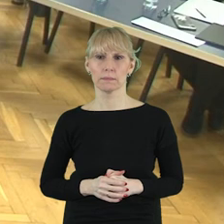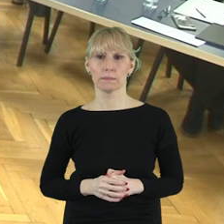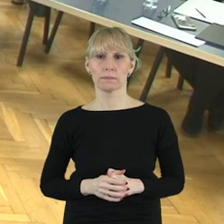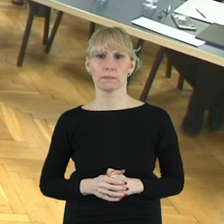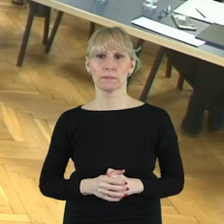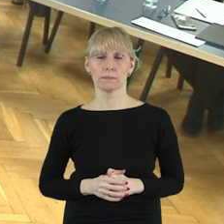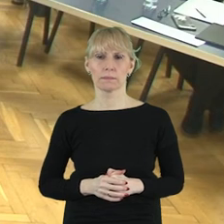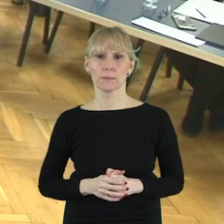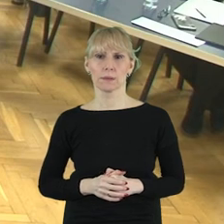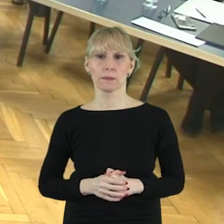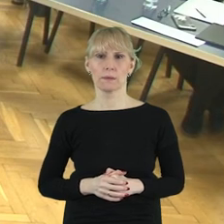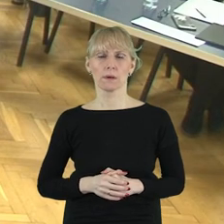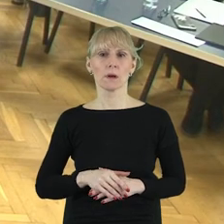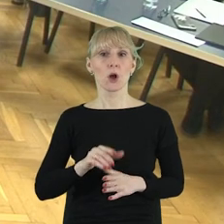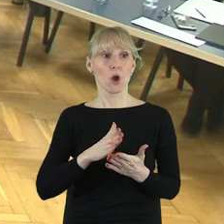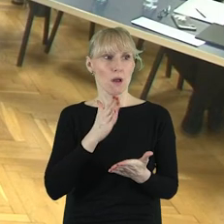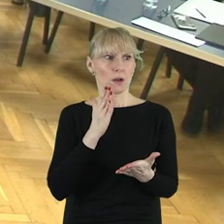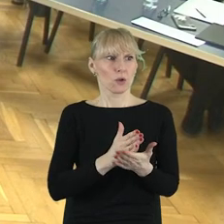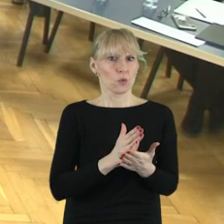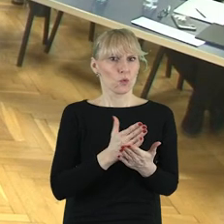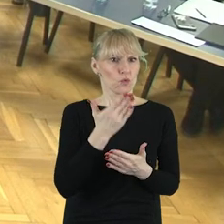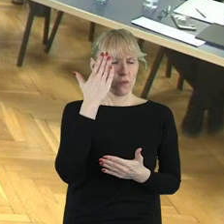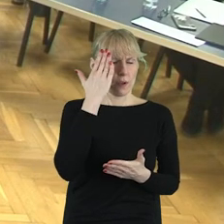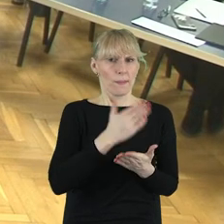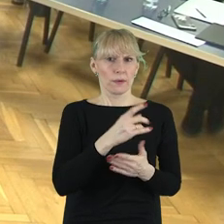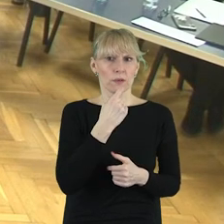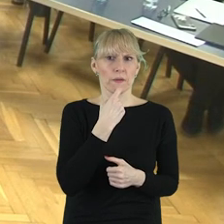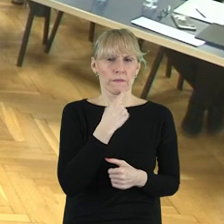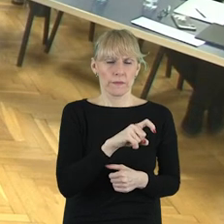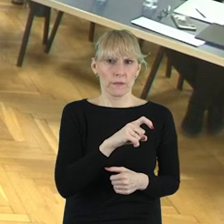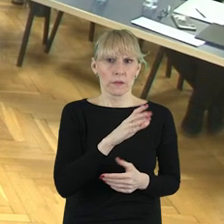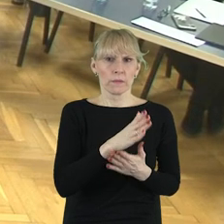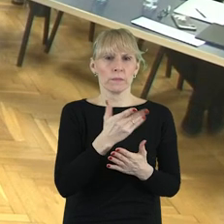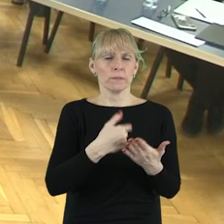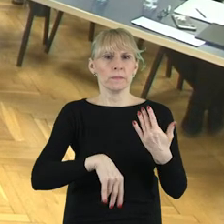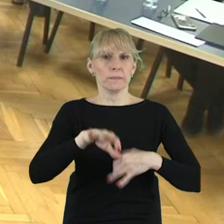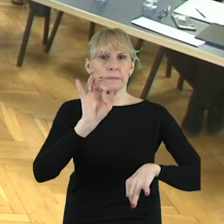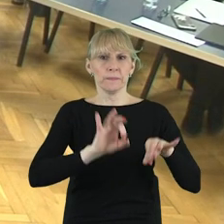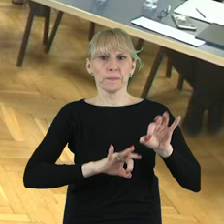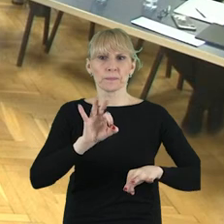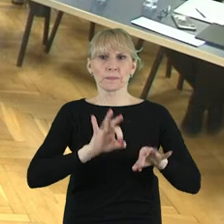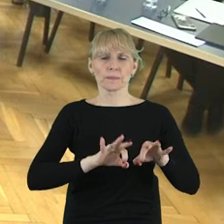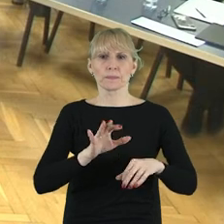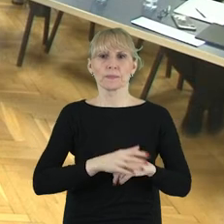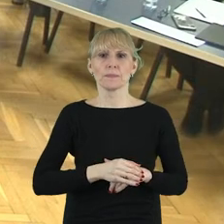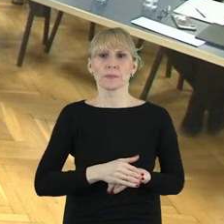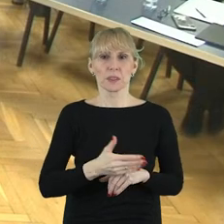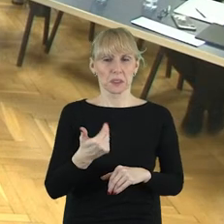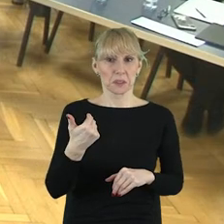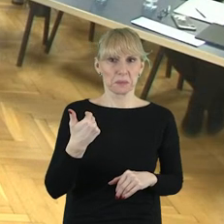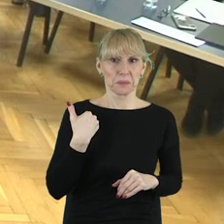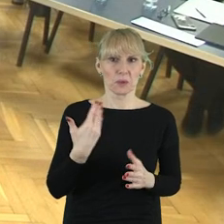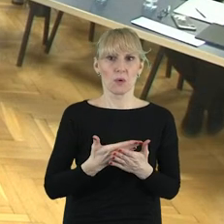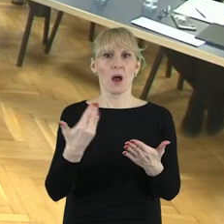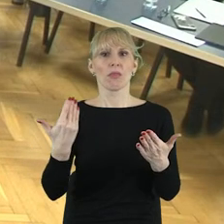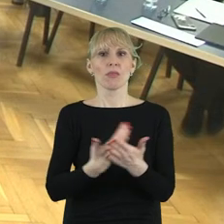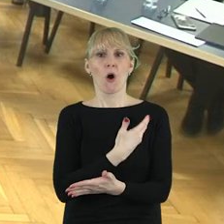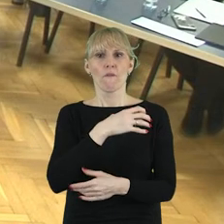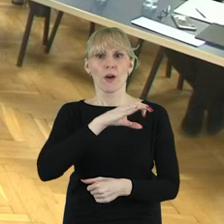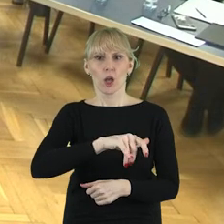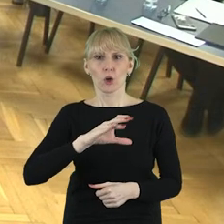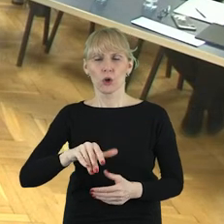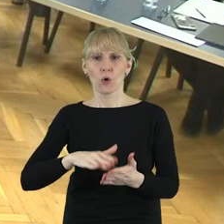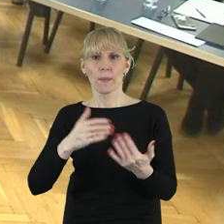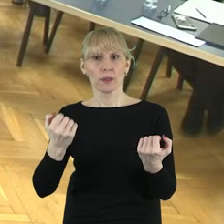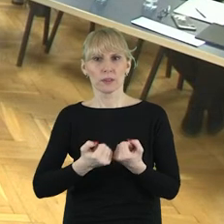Jak donoszą media, już w kwietniu pan wójt gminy Będków oświadczył podczas sesji Rady Gminy, że nowe lokalne